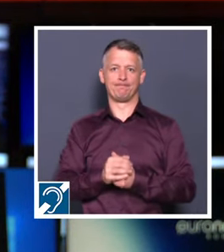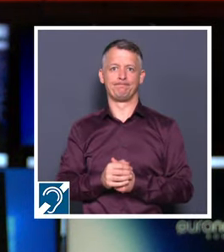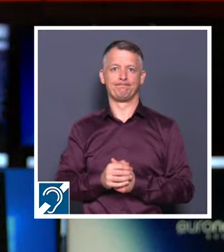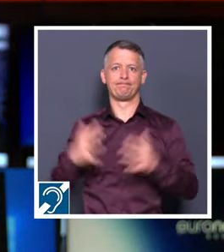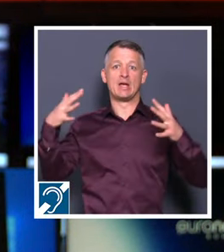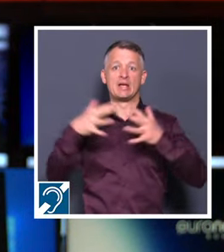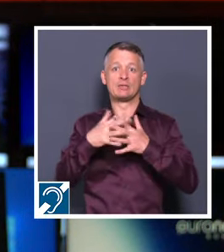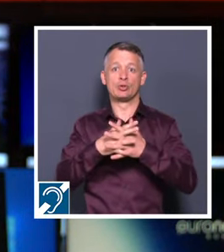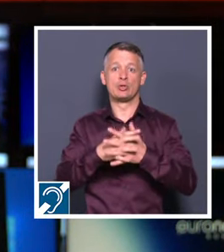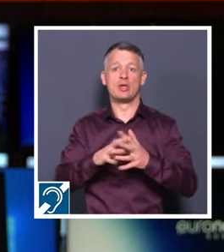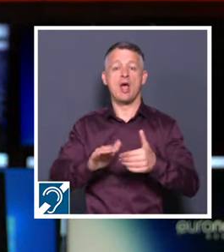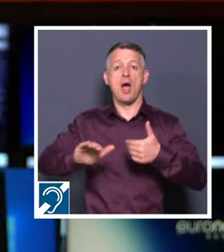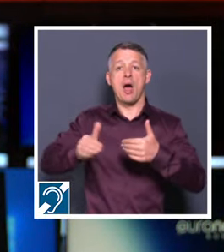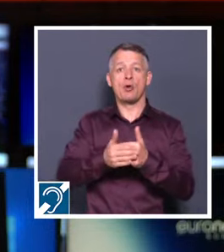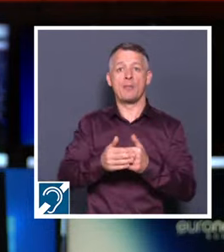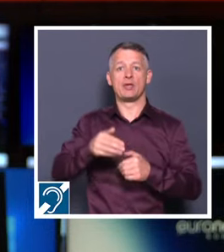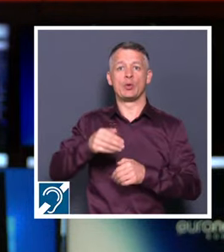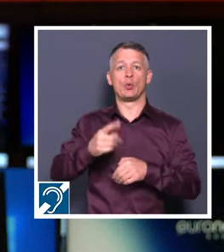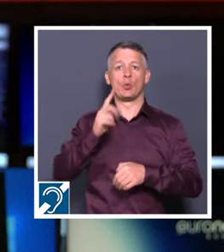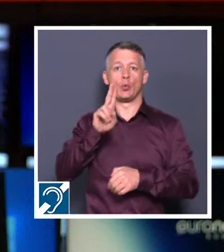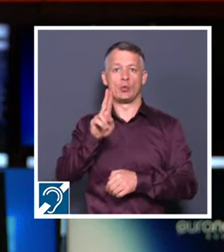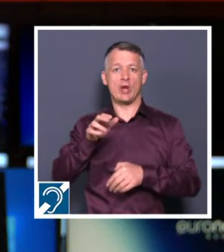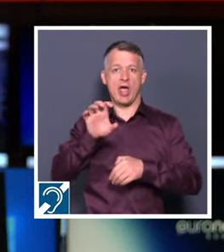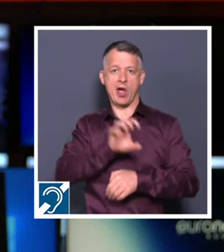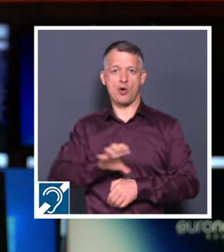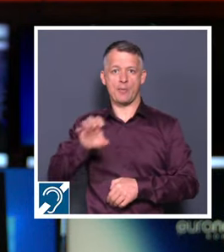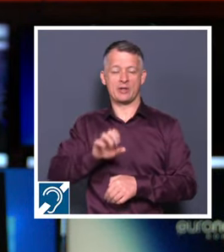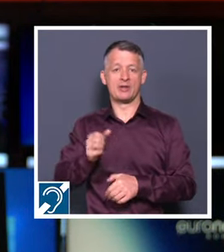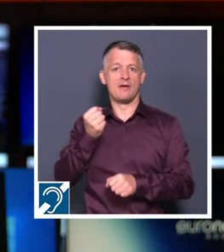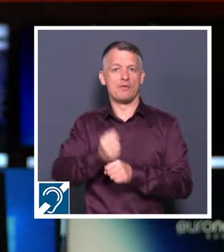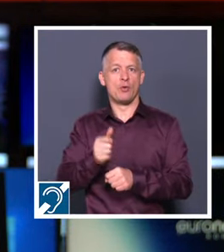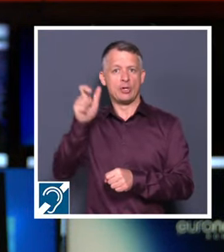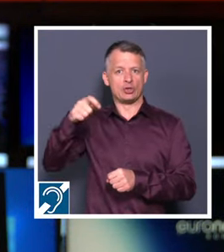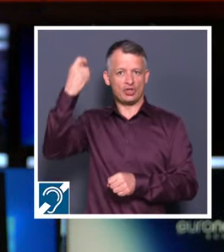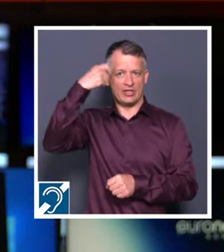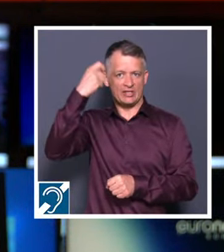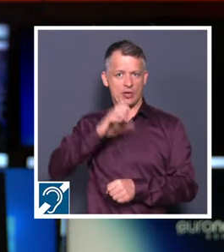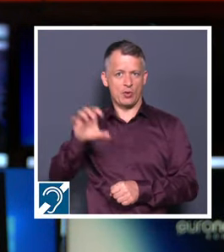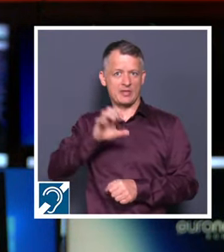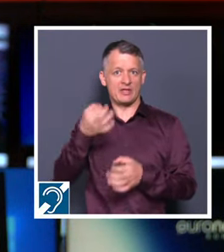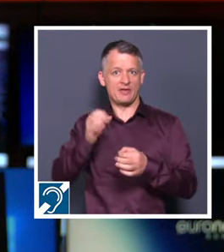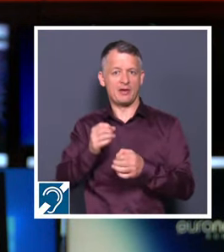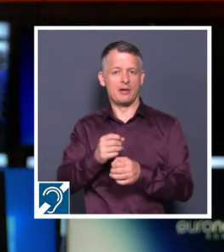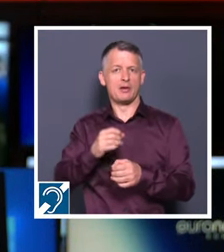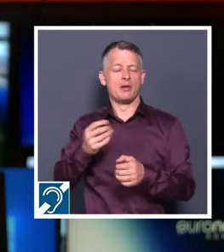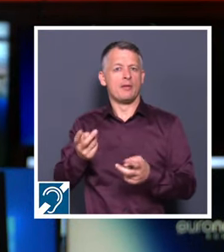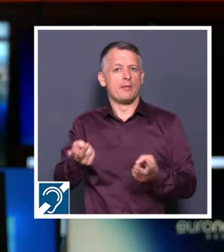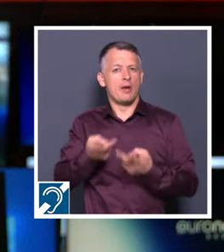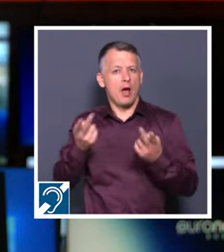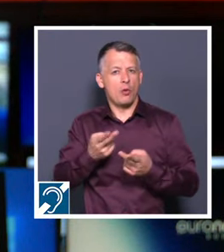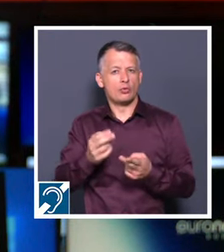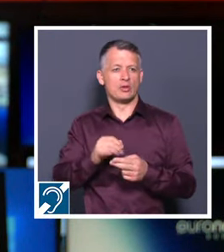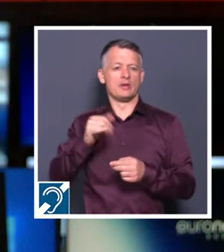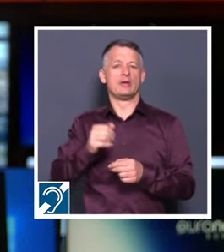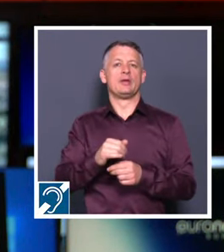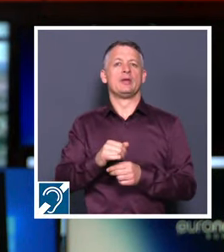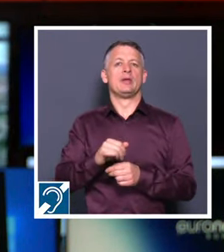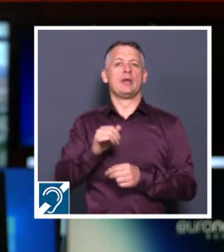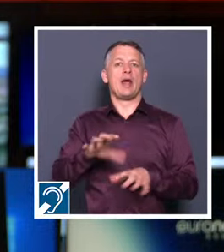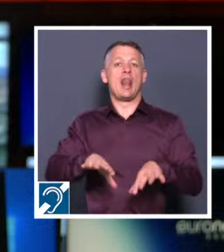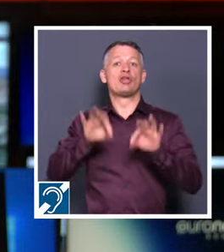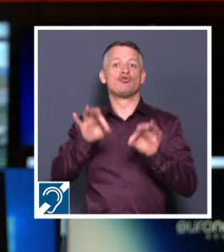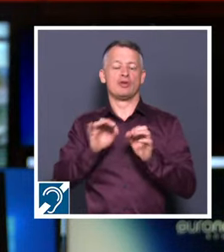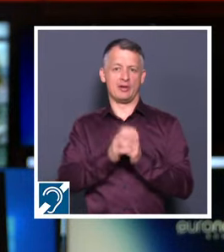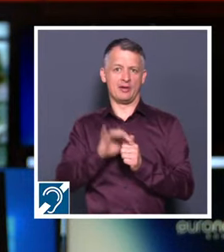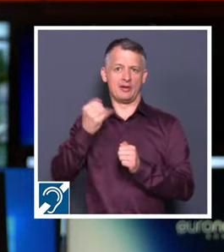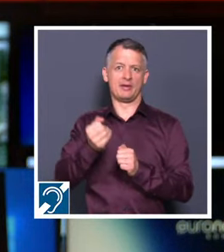Războaiele din proximitatea Uniunii Europene i-au făcut pe europeni să fie mai interesați de următoarele alegeri. Peste 8 din 10 europeni consideră că